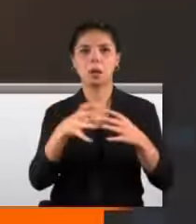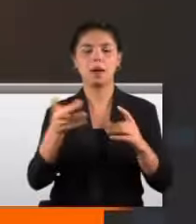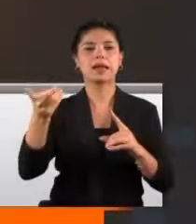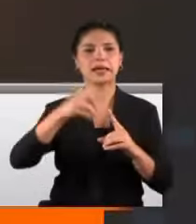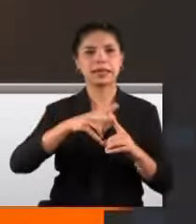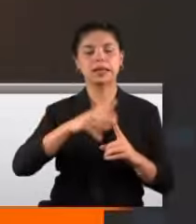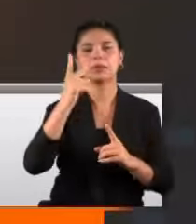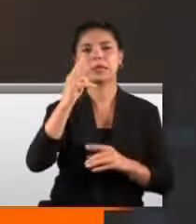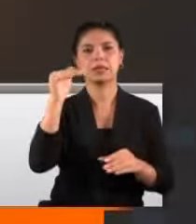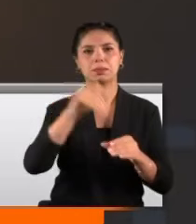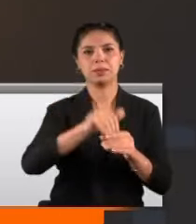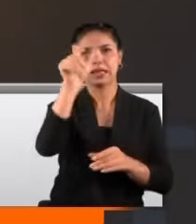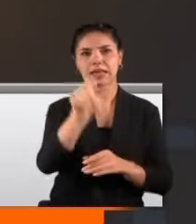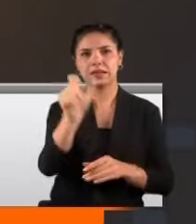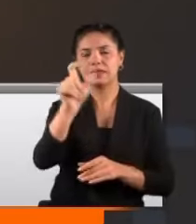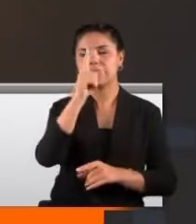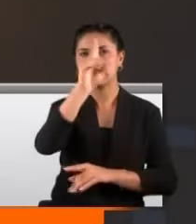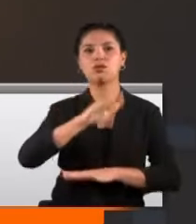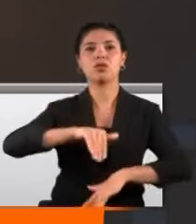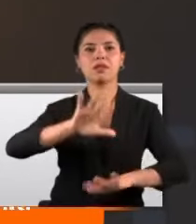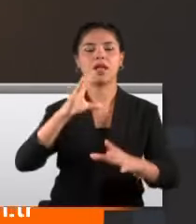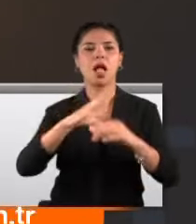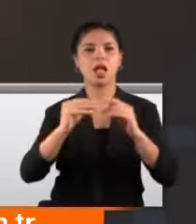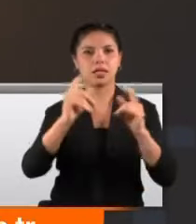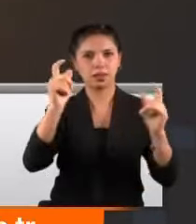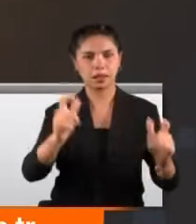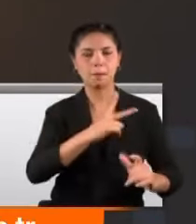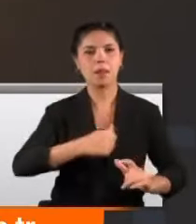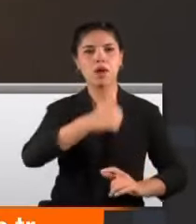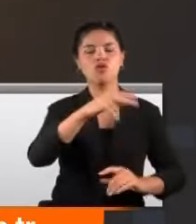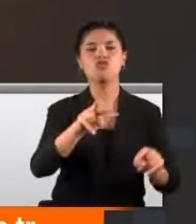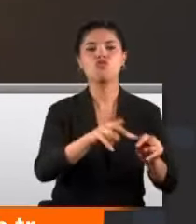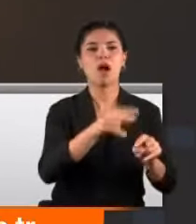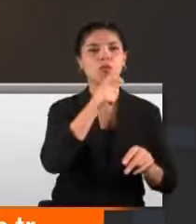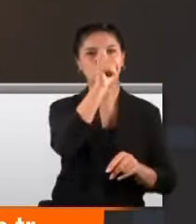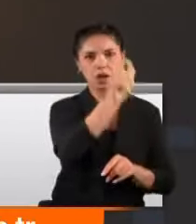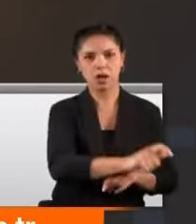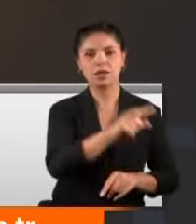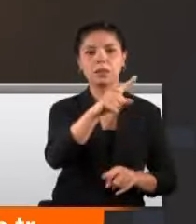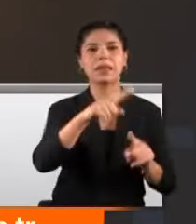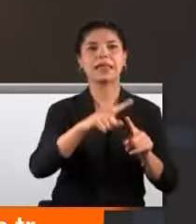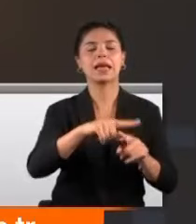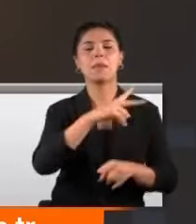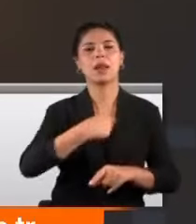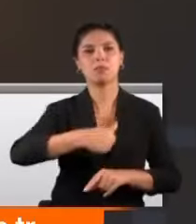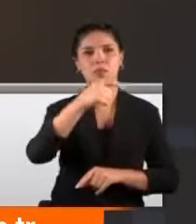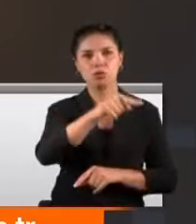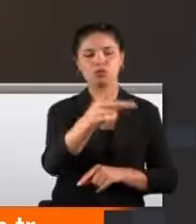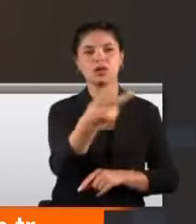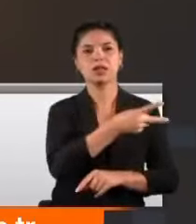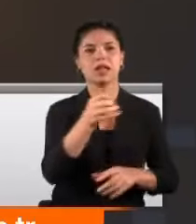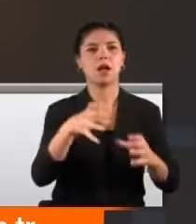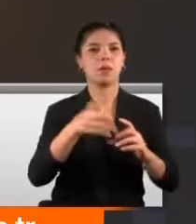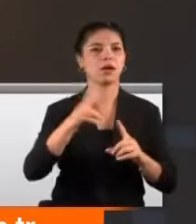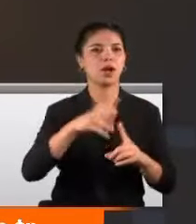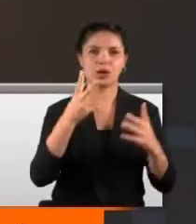katılım iki milletvekiliyle sınırlı kalmadı. Adana Saimbeyli Belediye Başkanı Mahmut Dalla, Feke Belediye Başkanı Cömert Özen de AK Parti